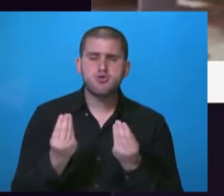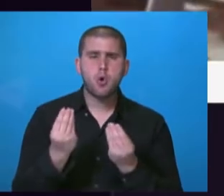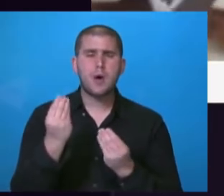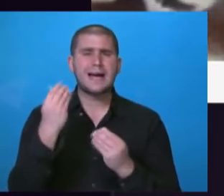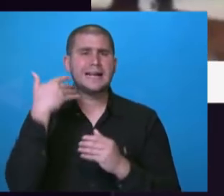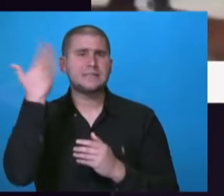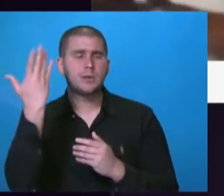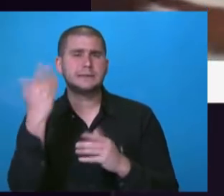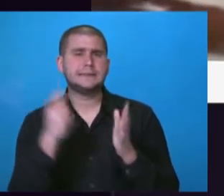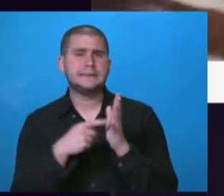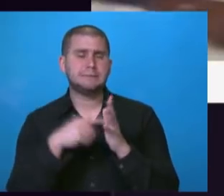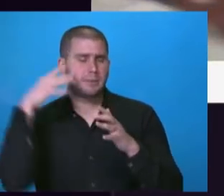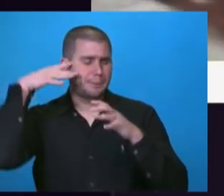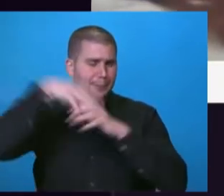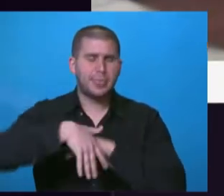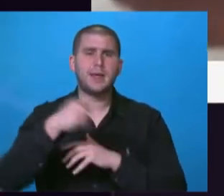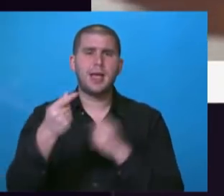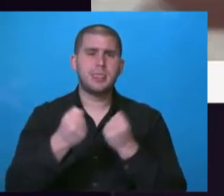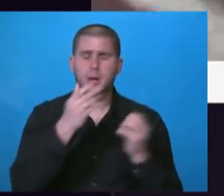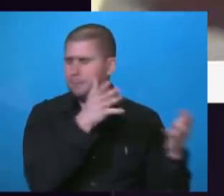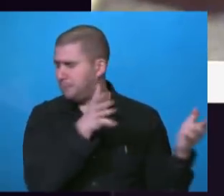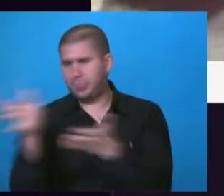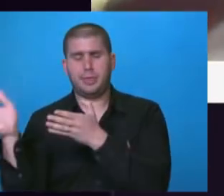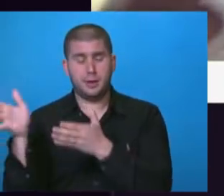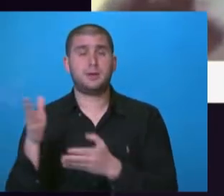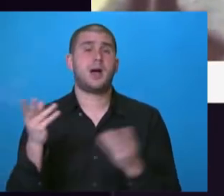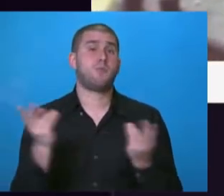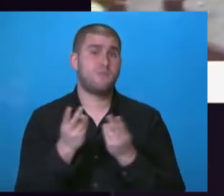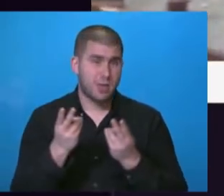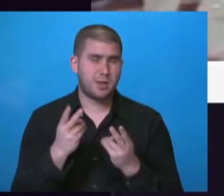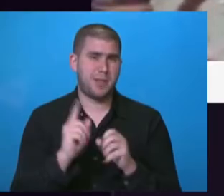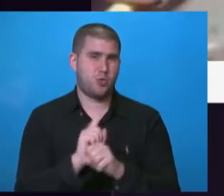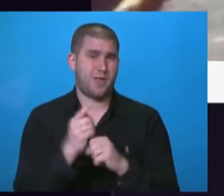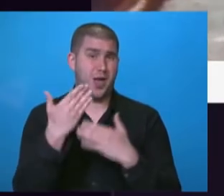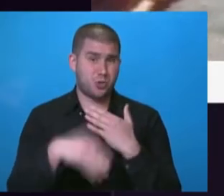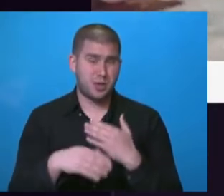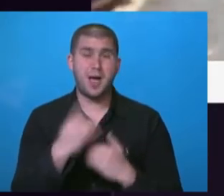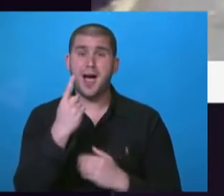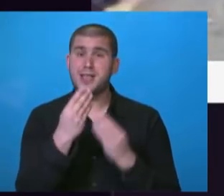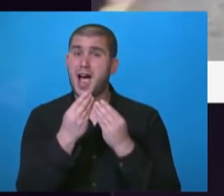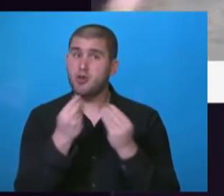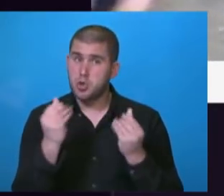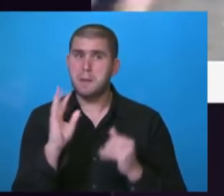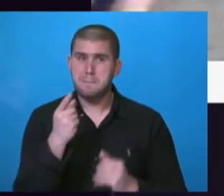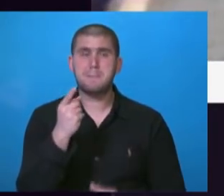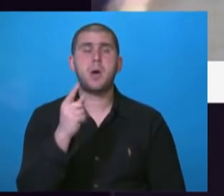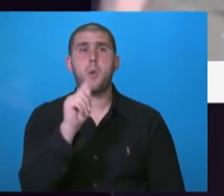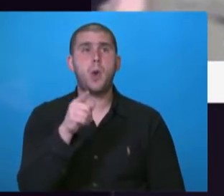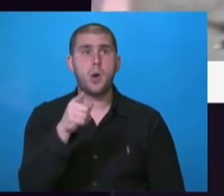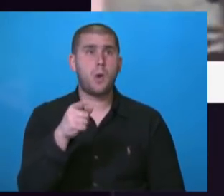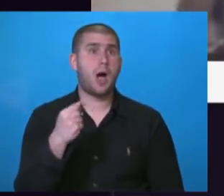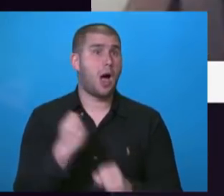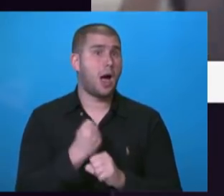כלשהו גרם לנהג לסטות ממסלולו. כמובן שבתקופה הזאת אחד החשדות הוא שבעצם הוא עשה